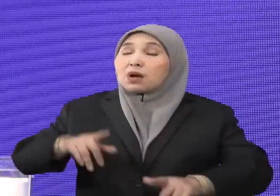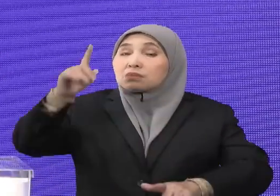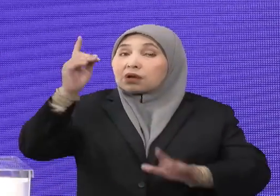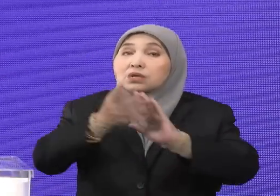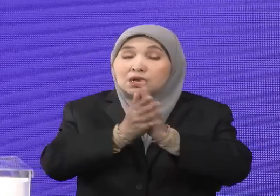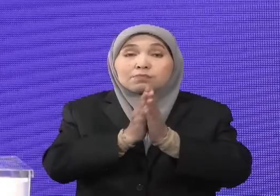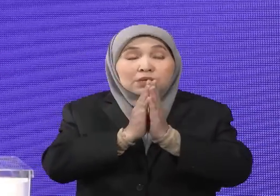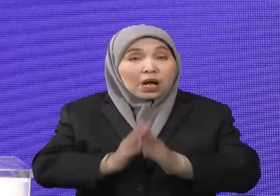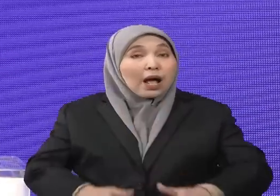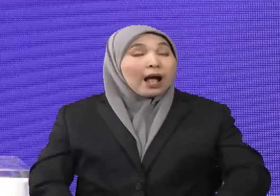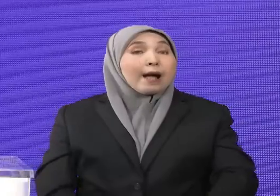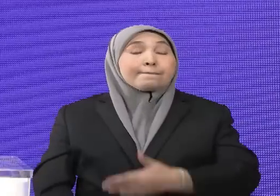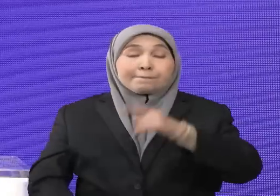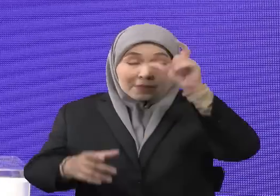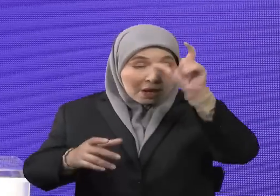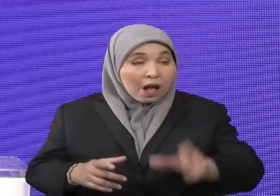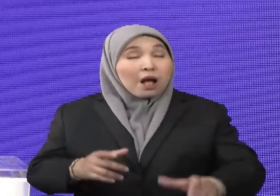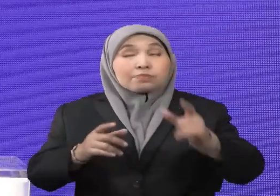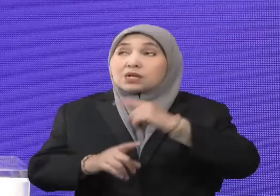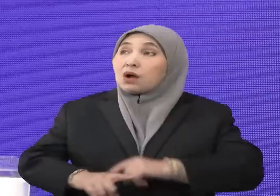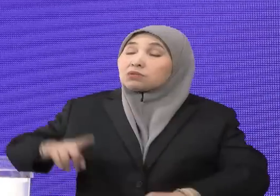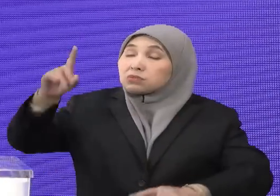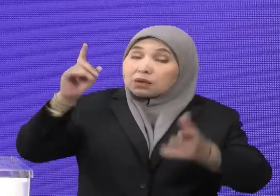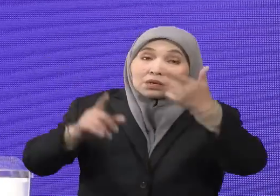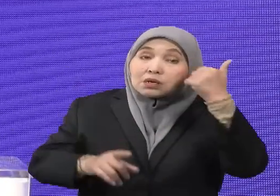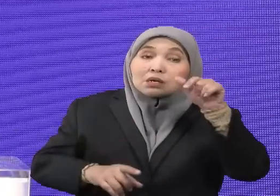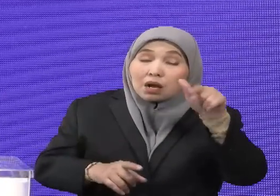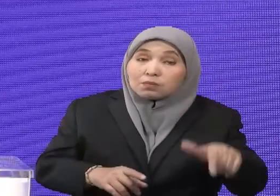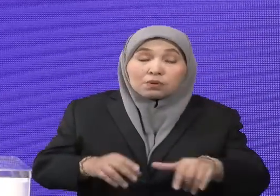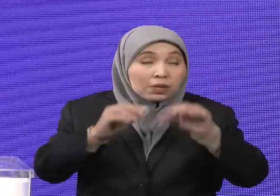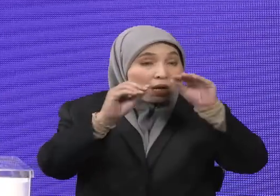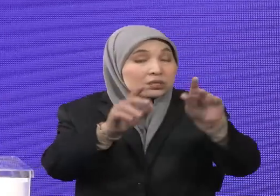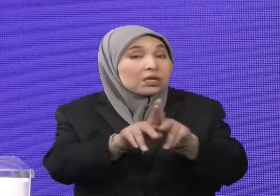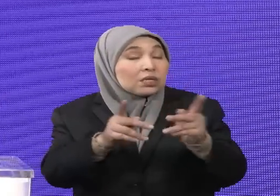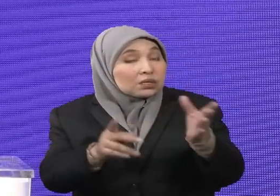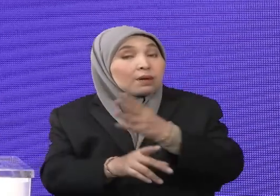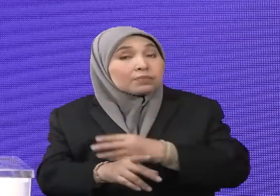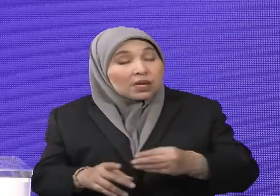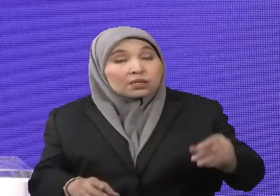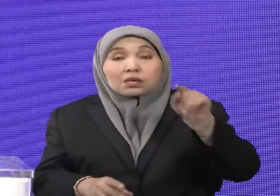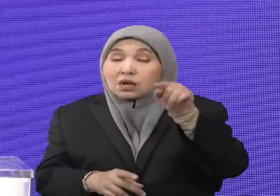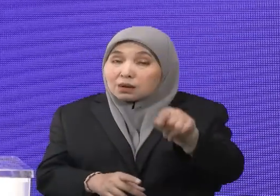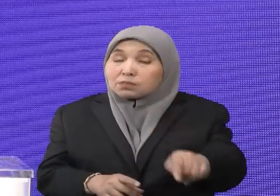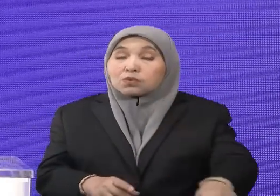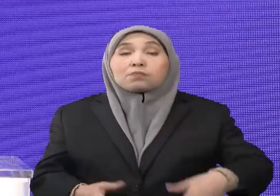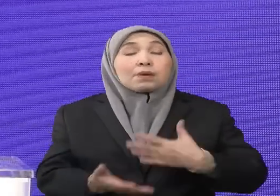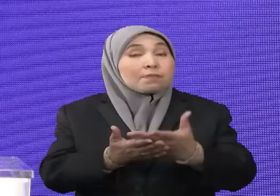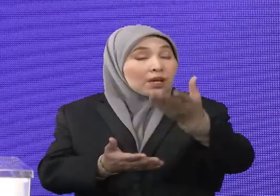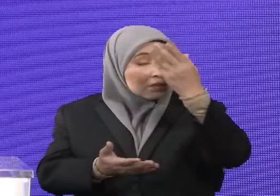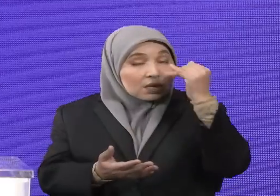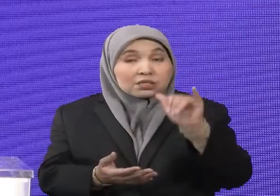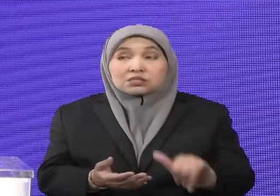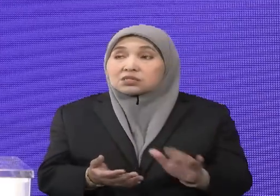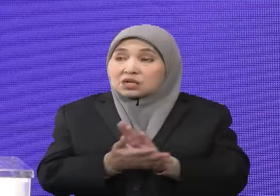Jadilah kamu pengabdi pengabdi Allah karena kamu mengajarkan kita dan karena kamu mempelajarinya